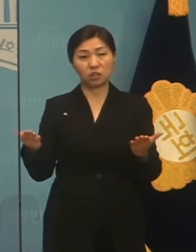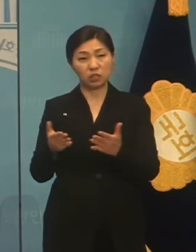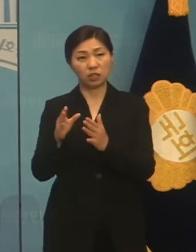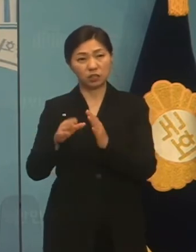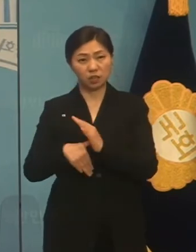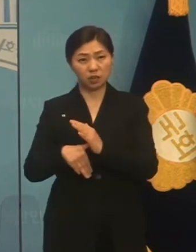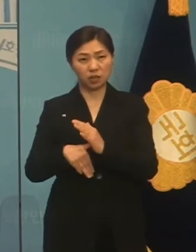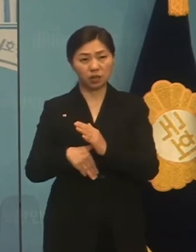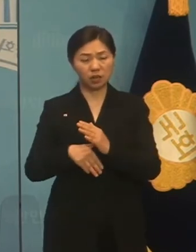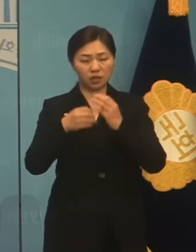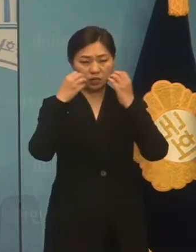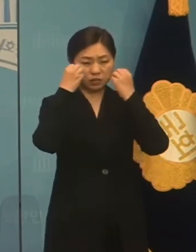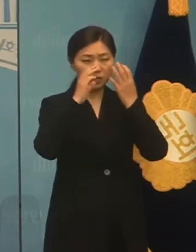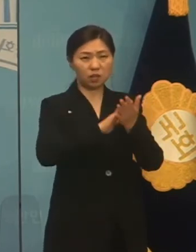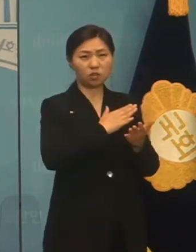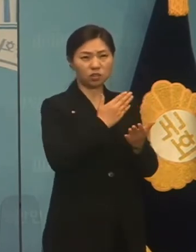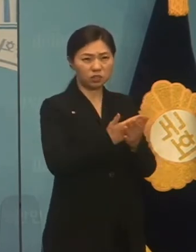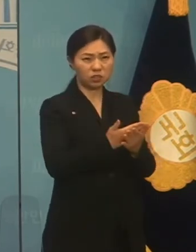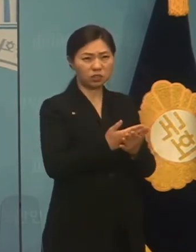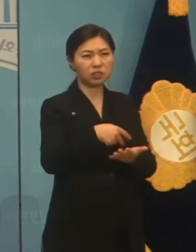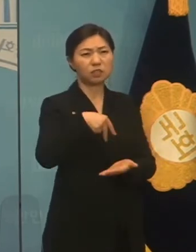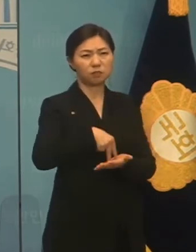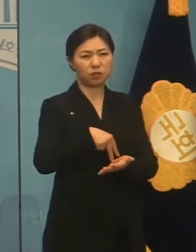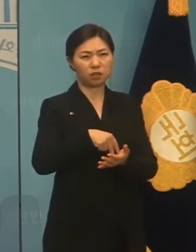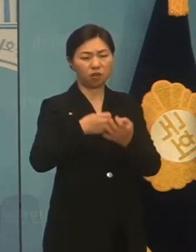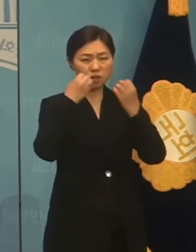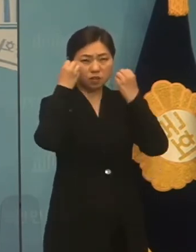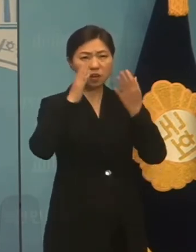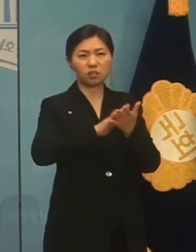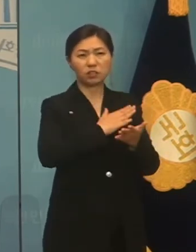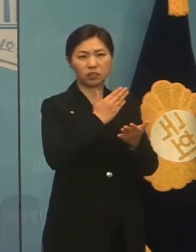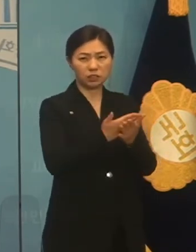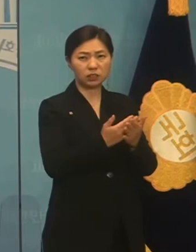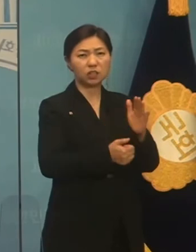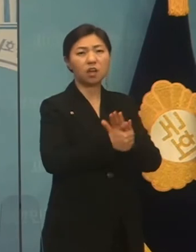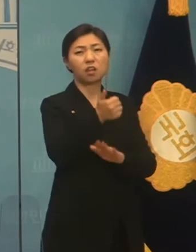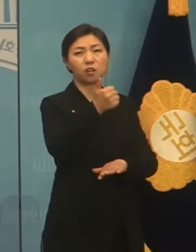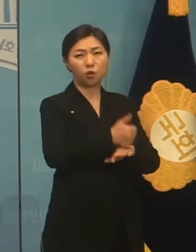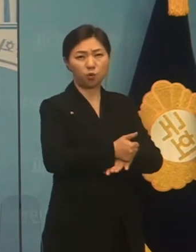혁신가로서 많은 개혁적 성과를